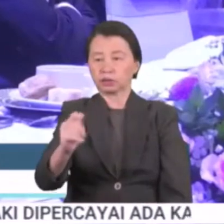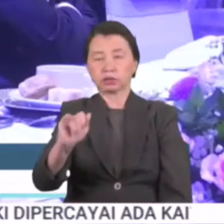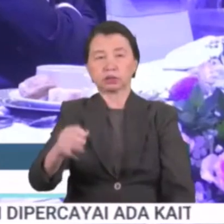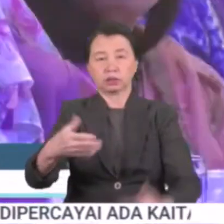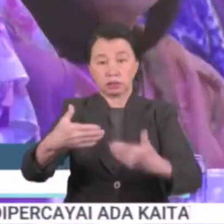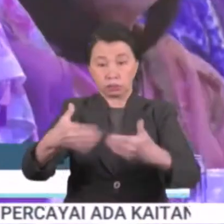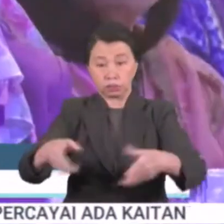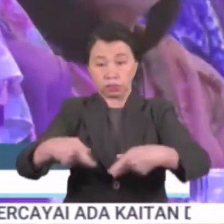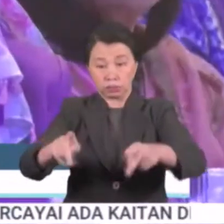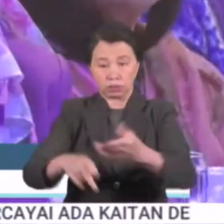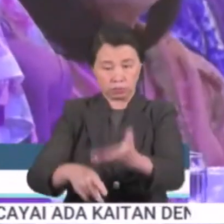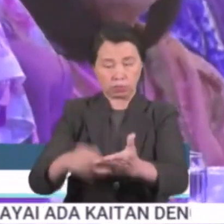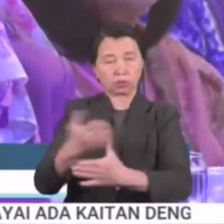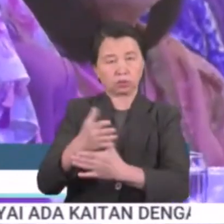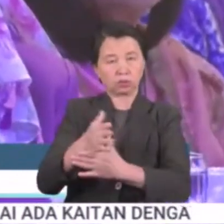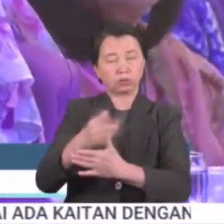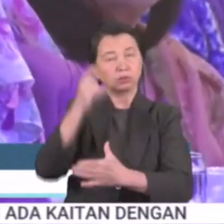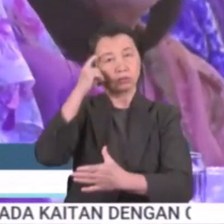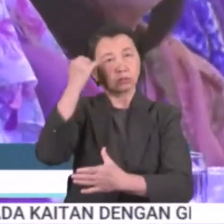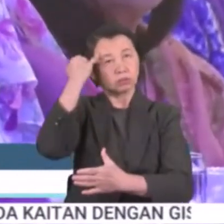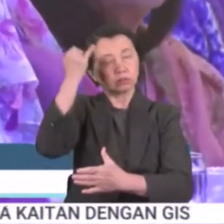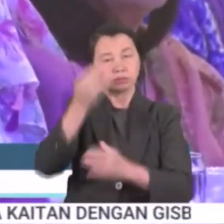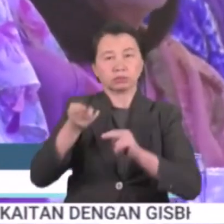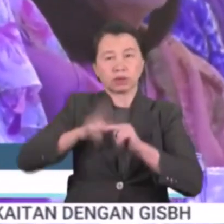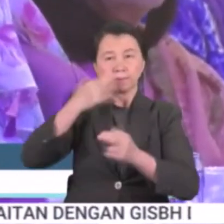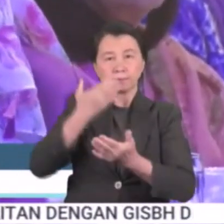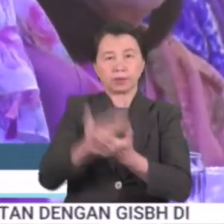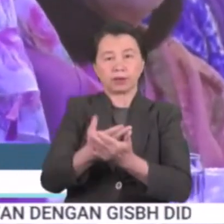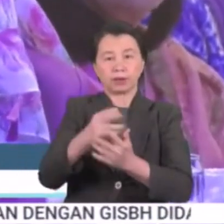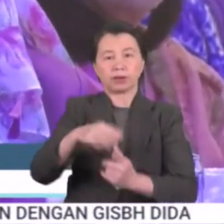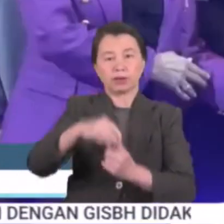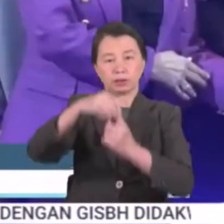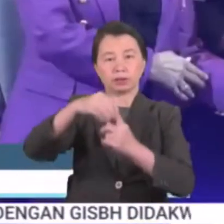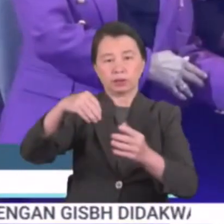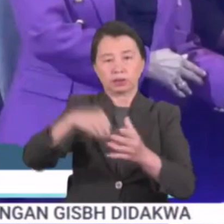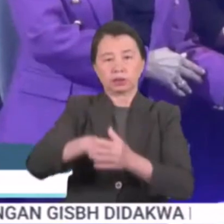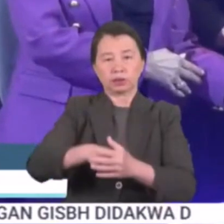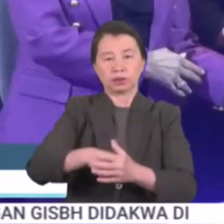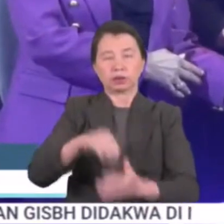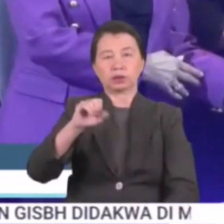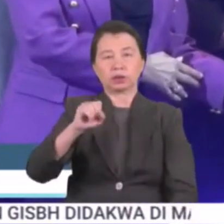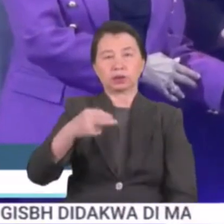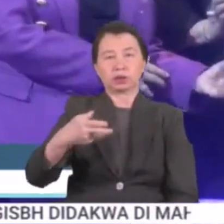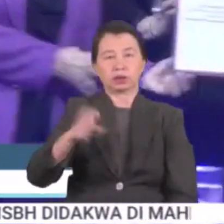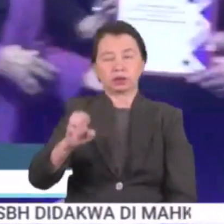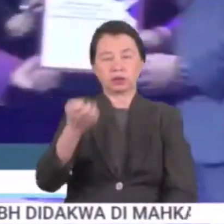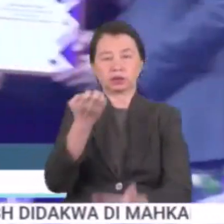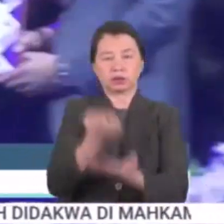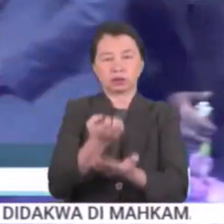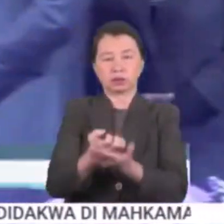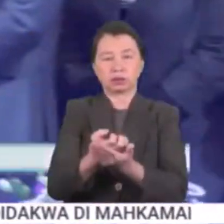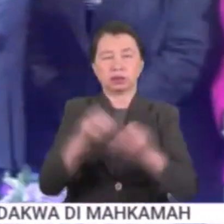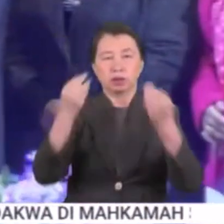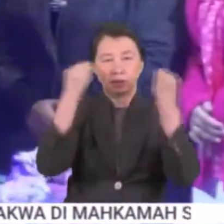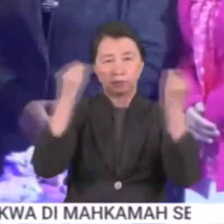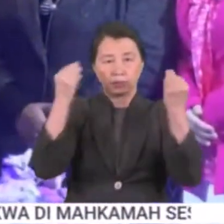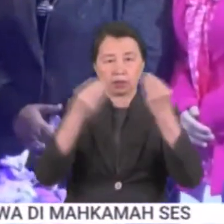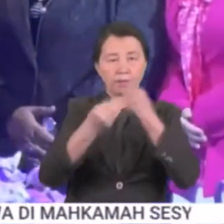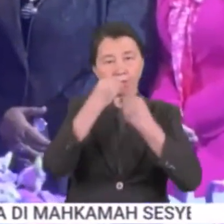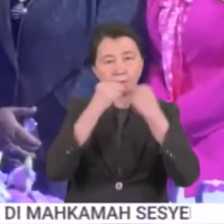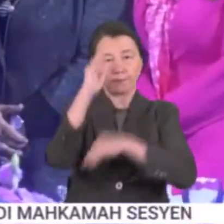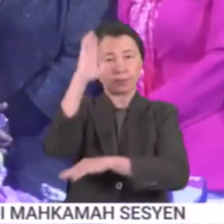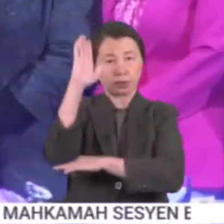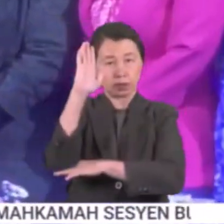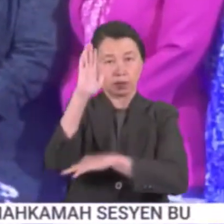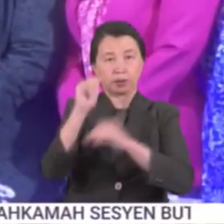membuka ruang untuk berkongsi pendapat bagi idea penambahbaikan terutama dalam she economy. Jelas beliau pada majlis makan tengah